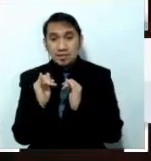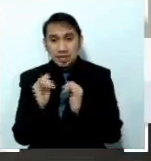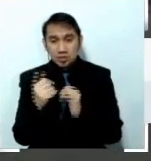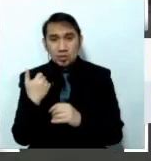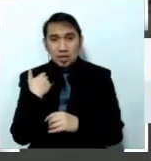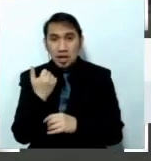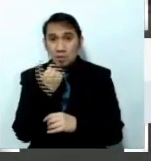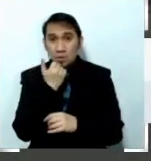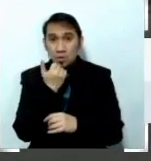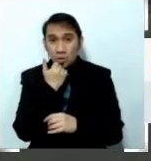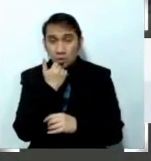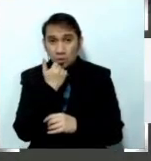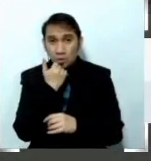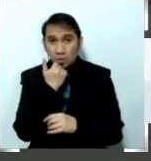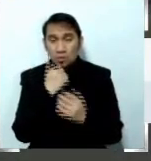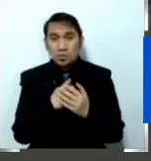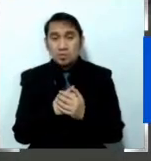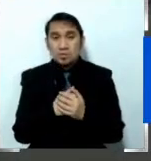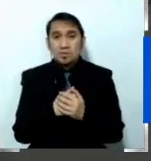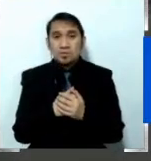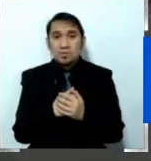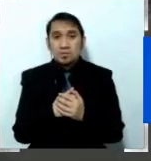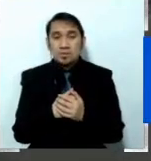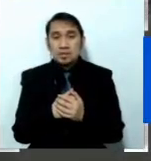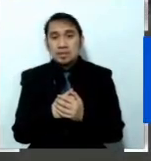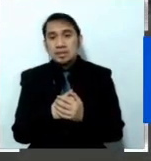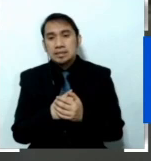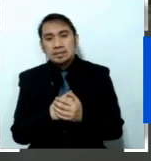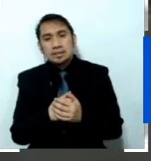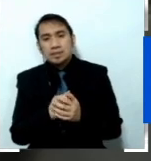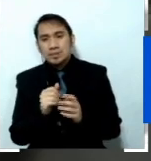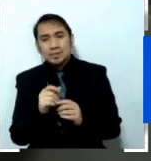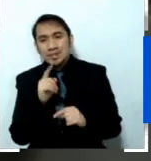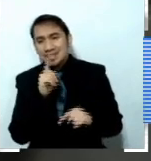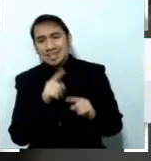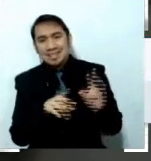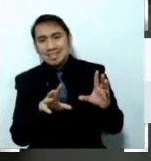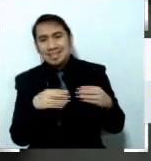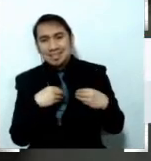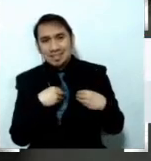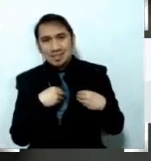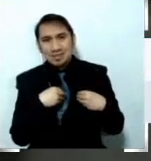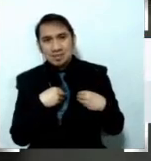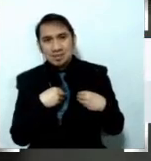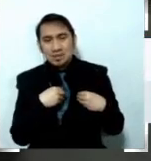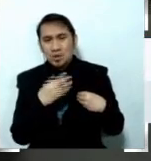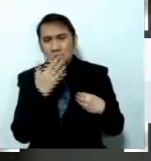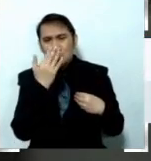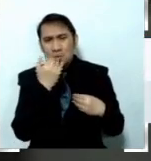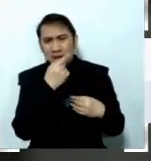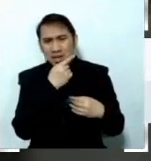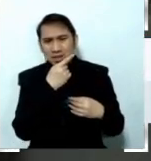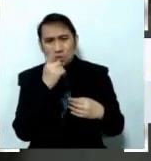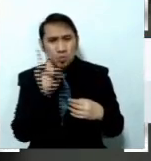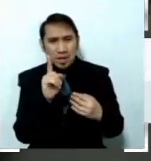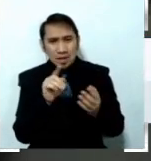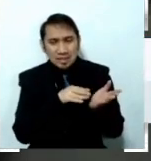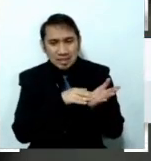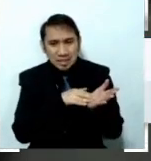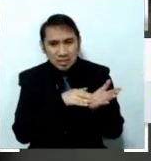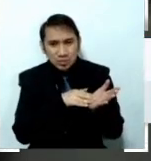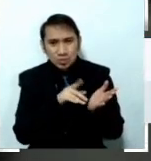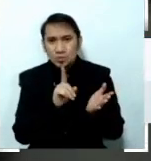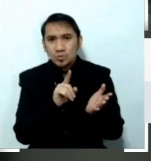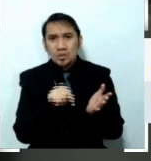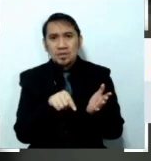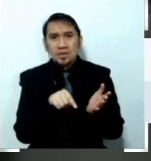ito. Hindi po talaga ito katanggap-tanggap. Wala pong duda yan. Hindi ko maiisip kung anong excuse ang pwedeng ibigay po dito. Ayaw naman